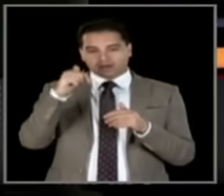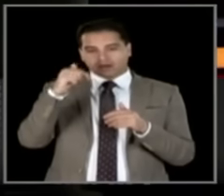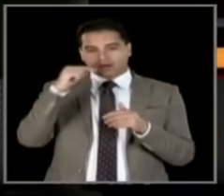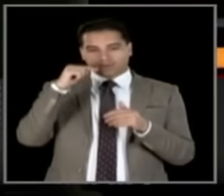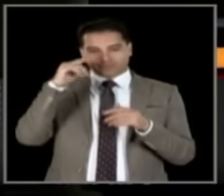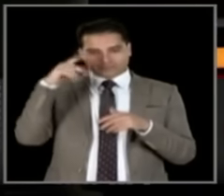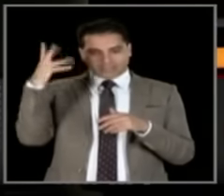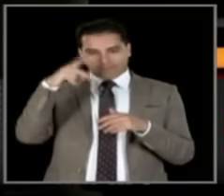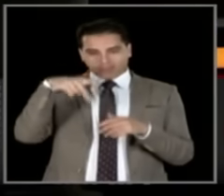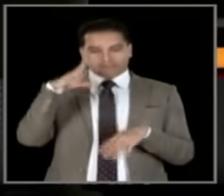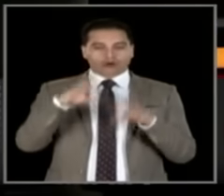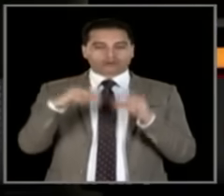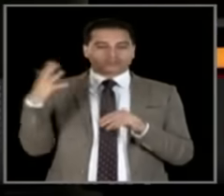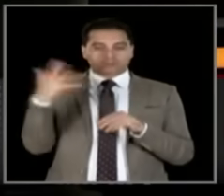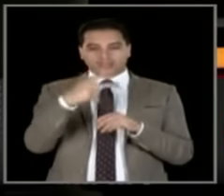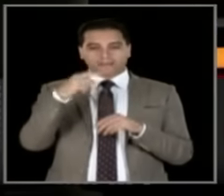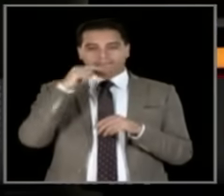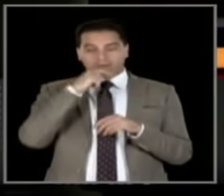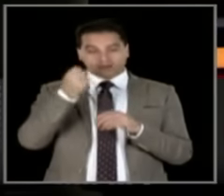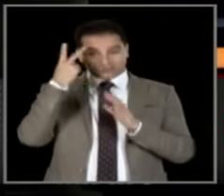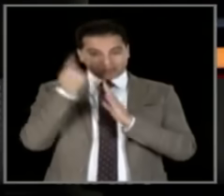8 قصص. اي حاجه.